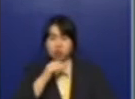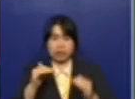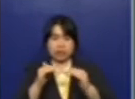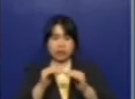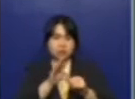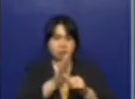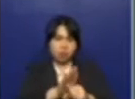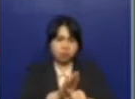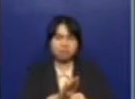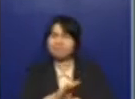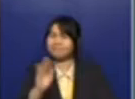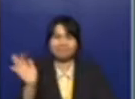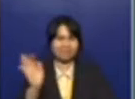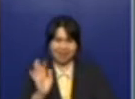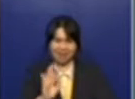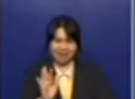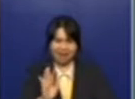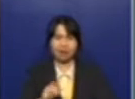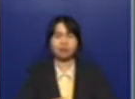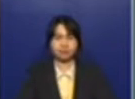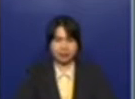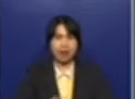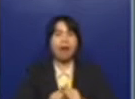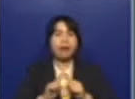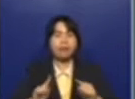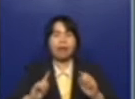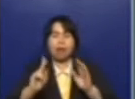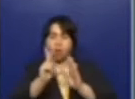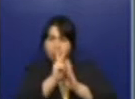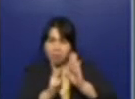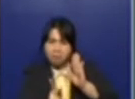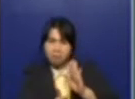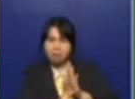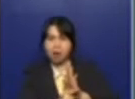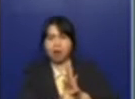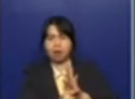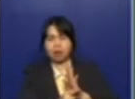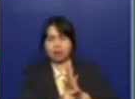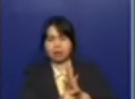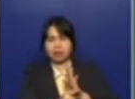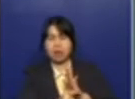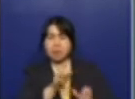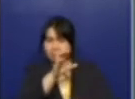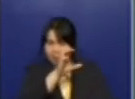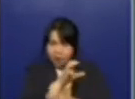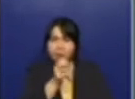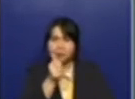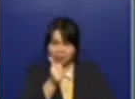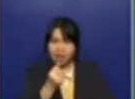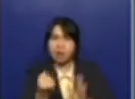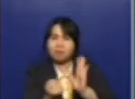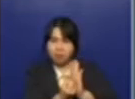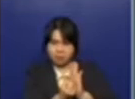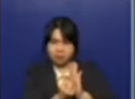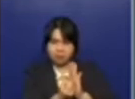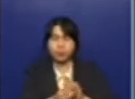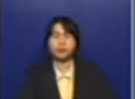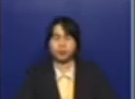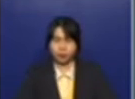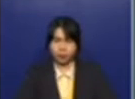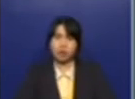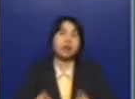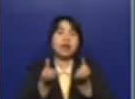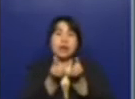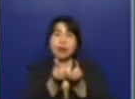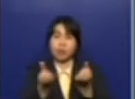ม่ได้เว้นแต่โดยอาศัยอำนาจตามบทบัญญัติแห่งกฎหมายที่ตราขึ้นโดยเฉพาะรัฐธรรมนูญฉบับ